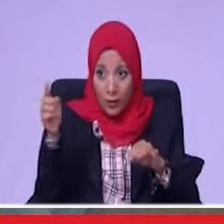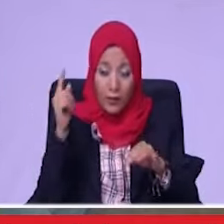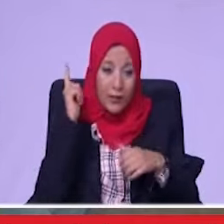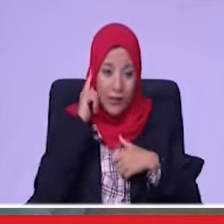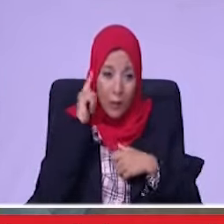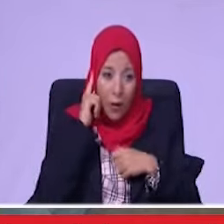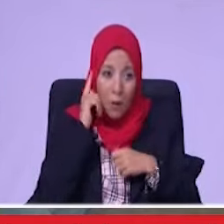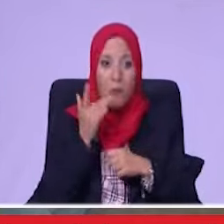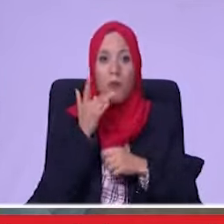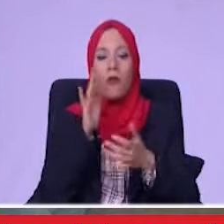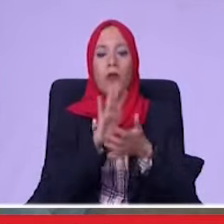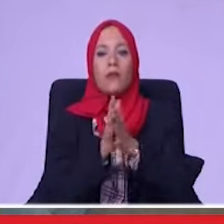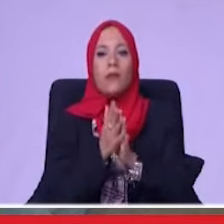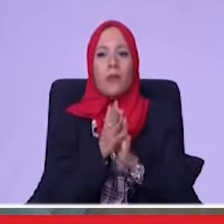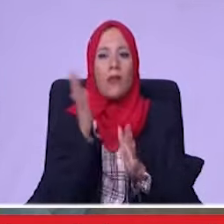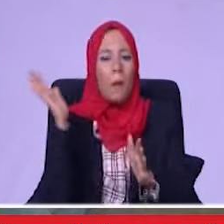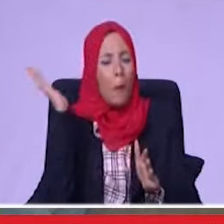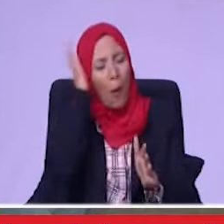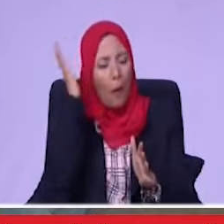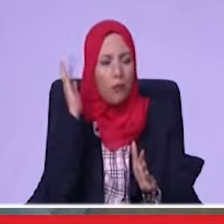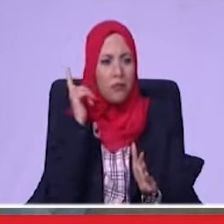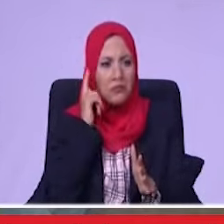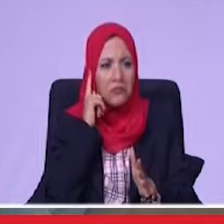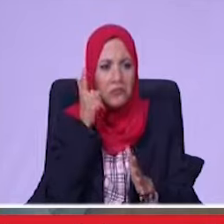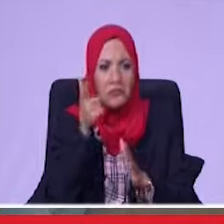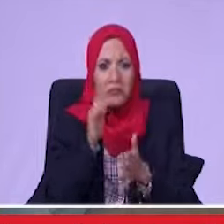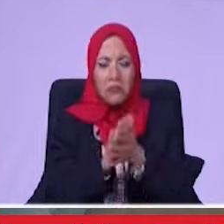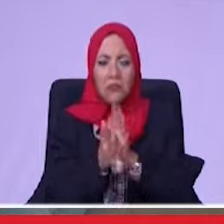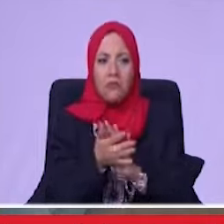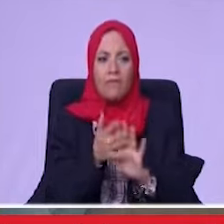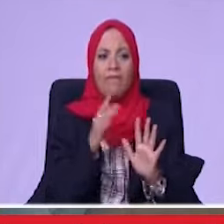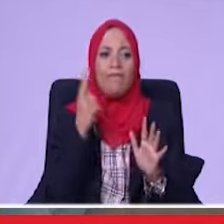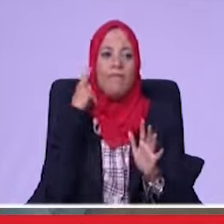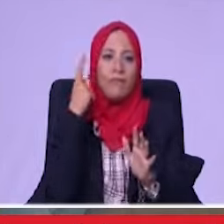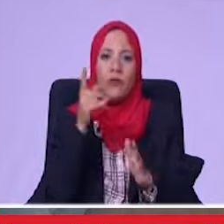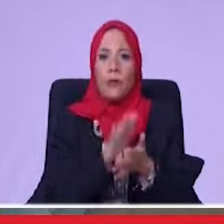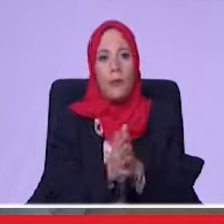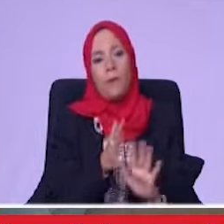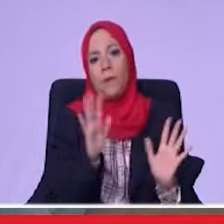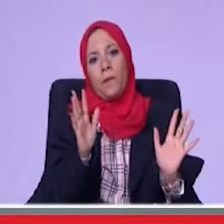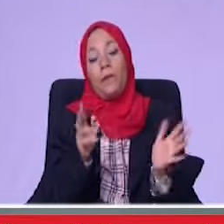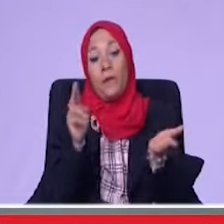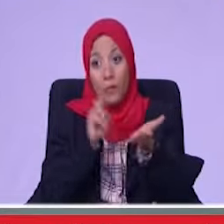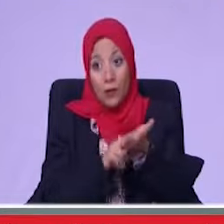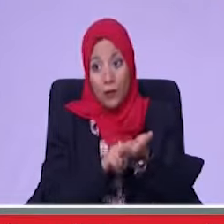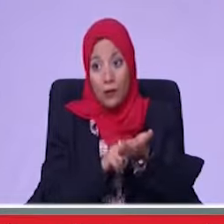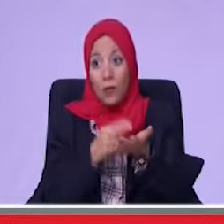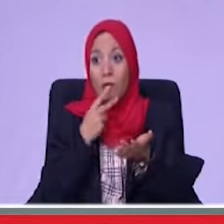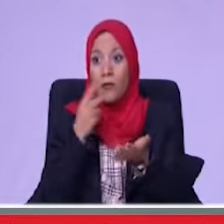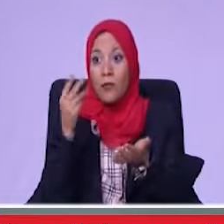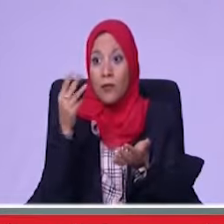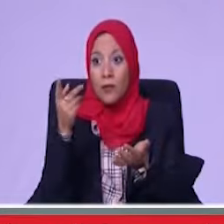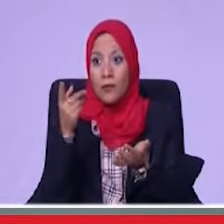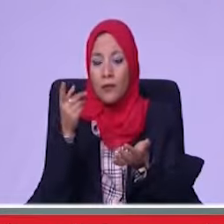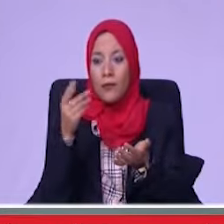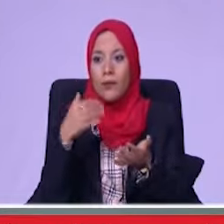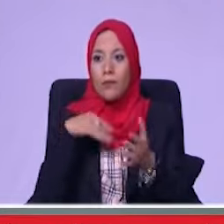سمعوا يعني جت خبطه كده في ودنه اثرت على سمعه. عبد الرحيم حوالي